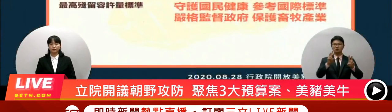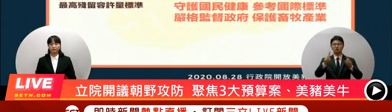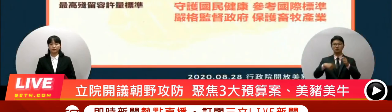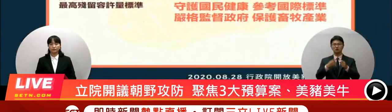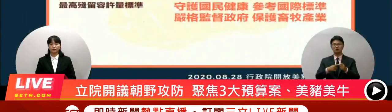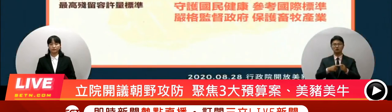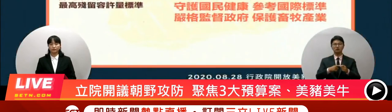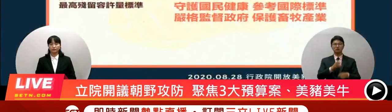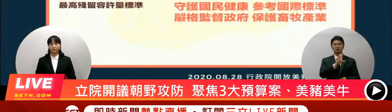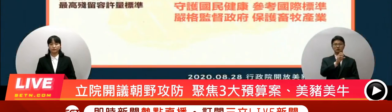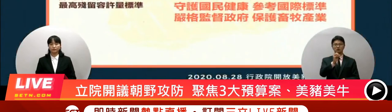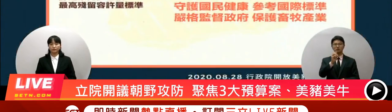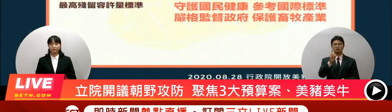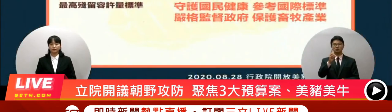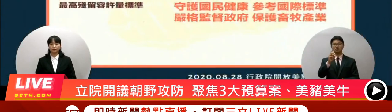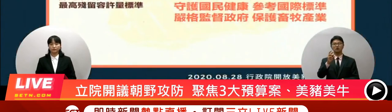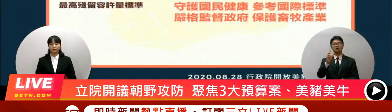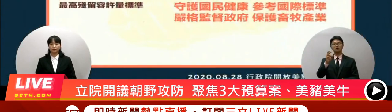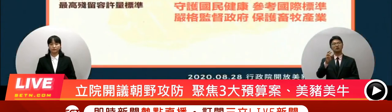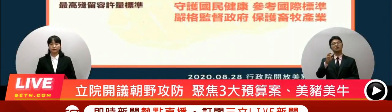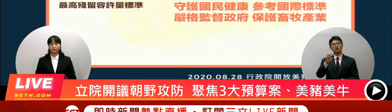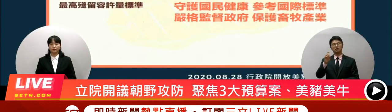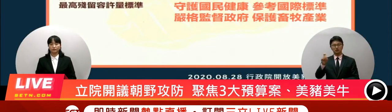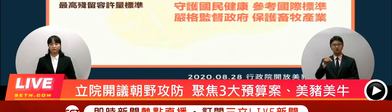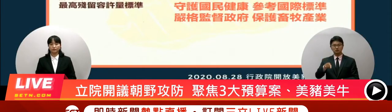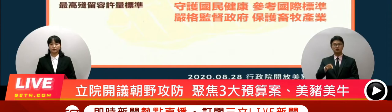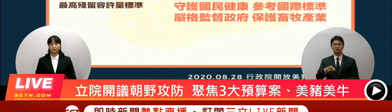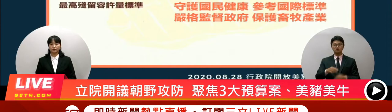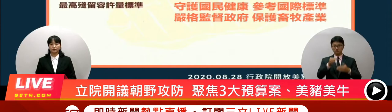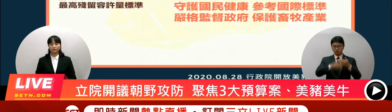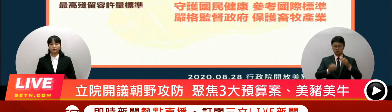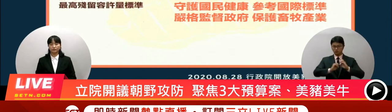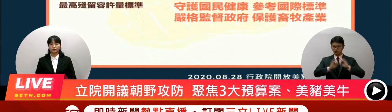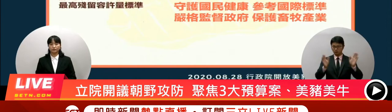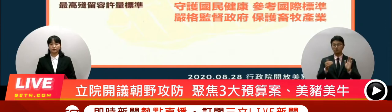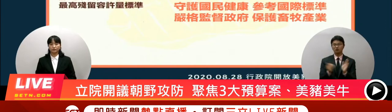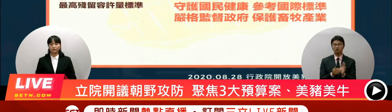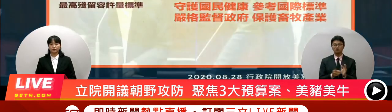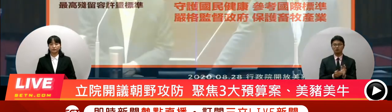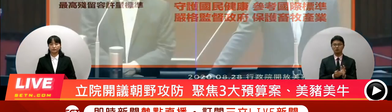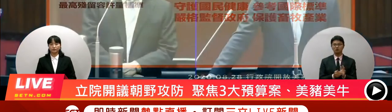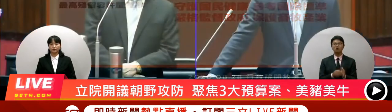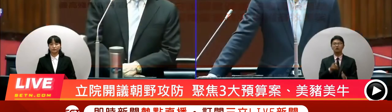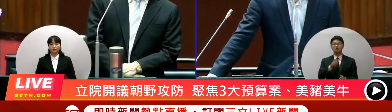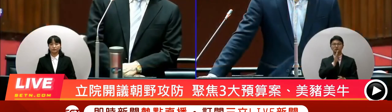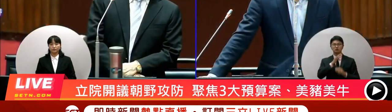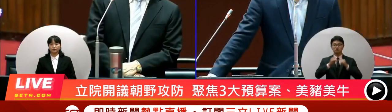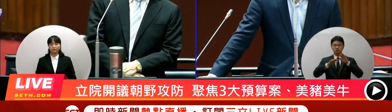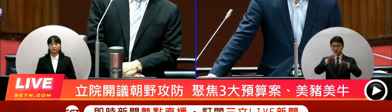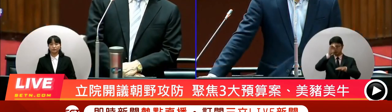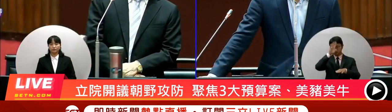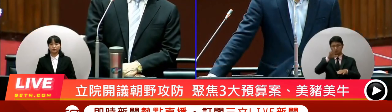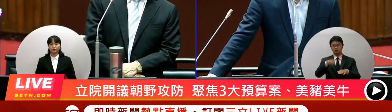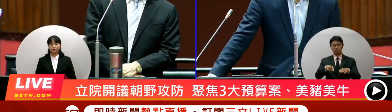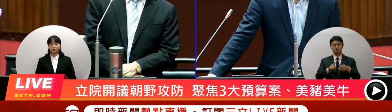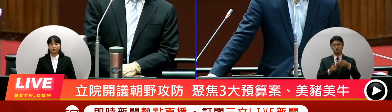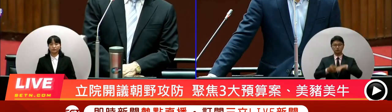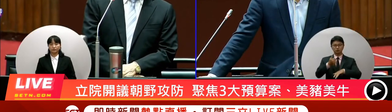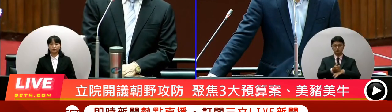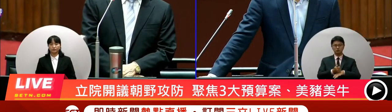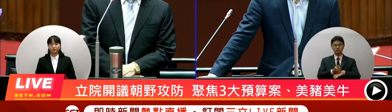国际标准出炉，所以身为党主席的院长，说接受国际的标